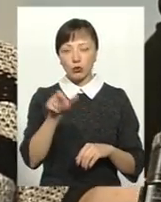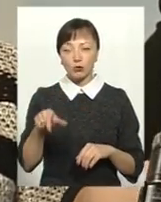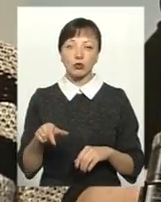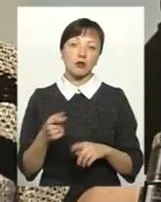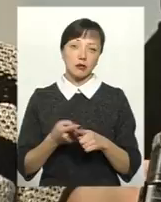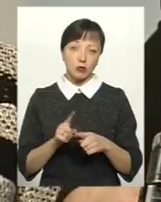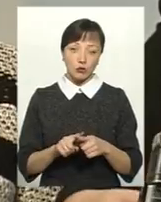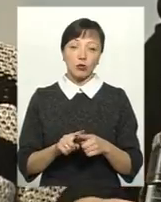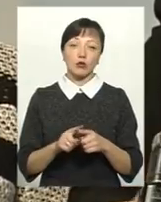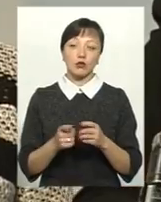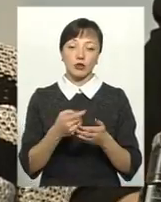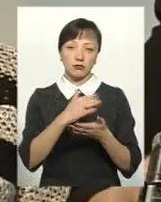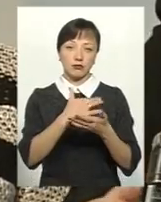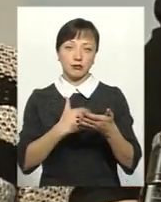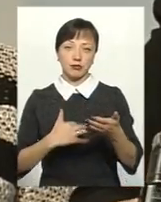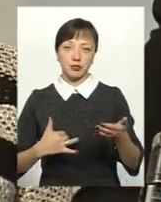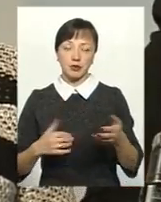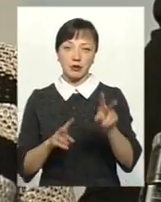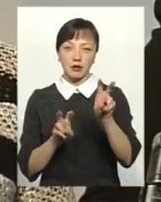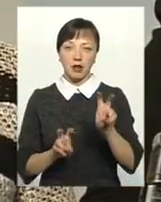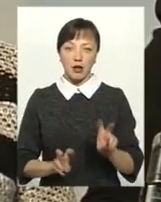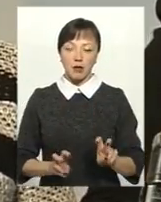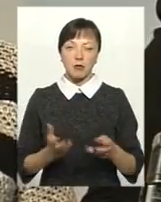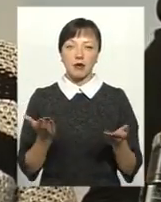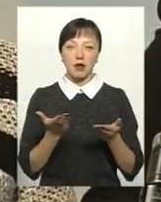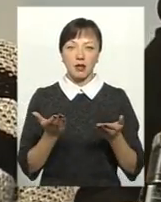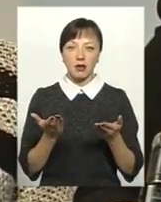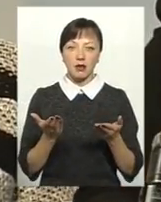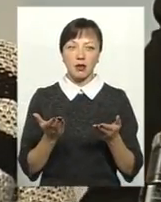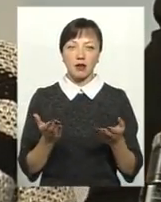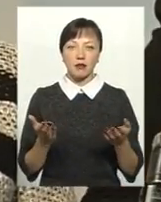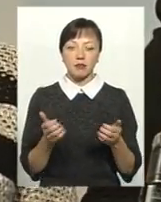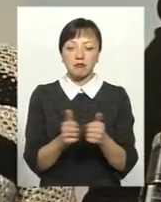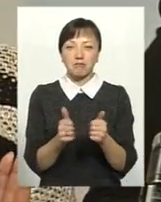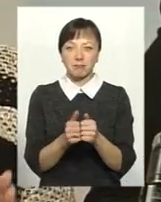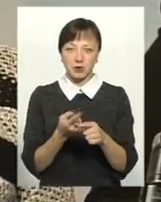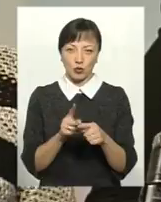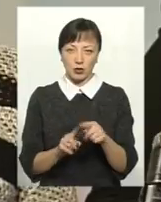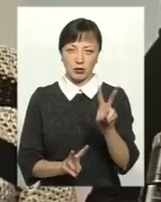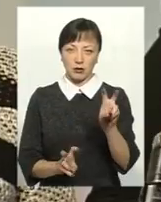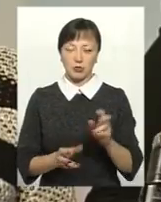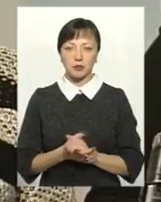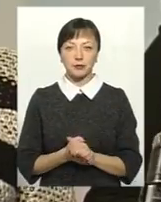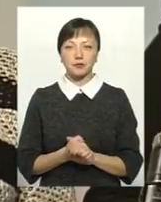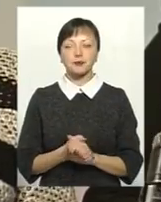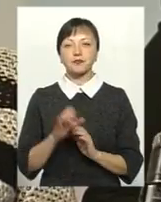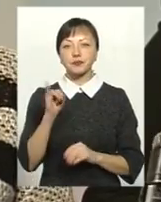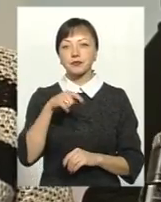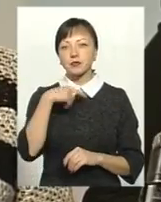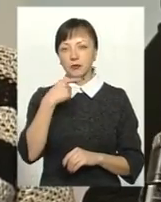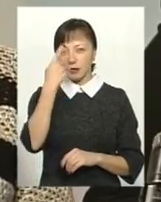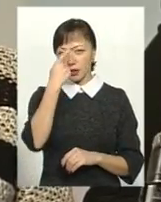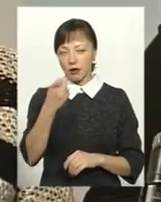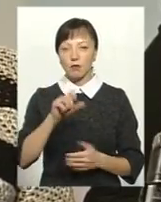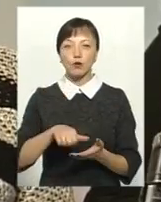цього піднімалися інші теми, які дотичні до даних. Так, і говорилось, наголошувалось,